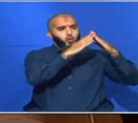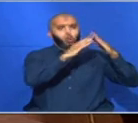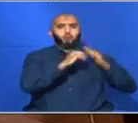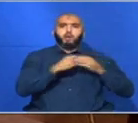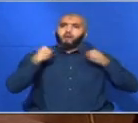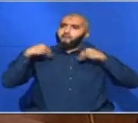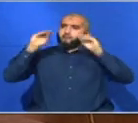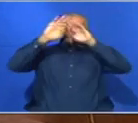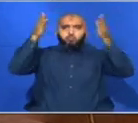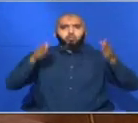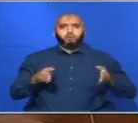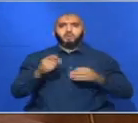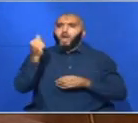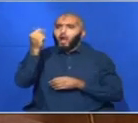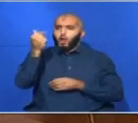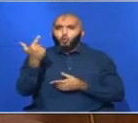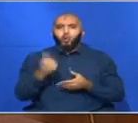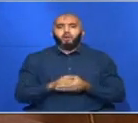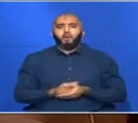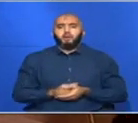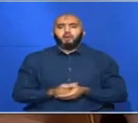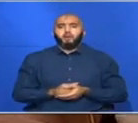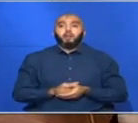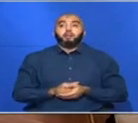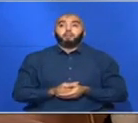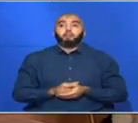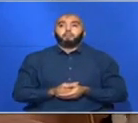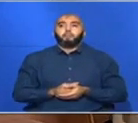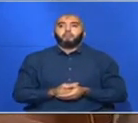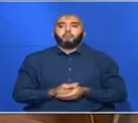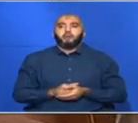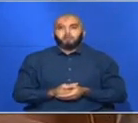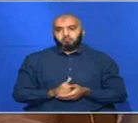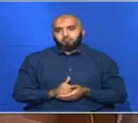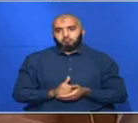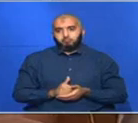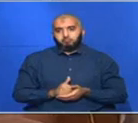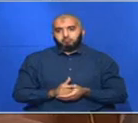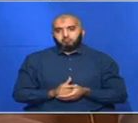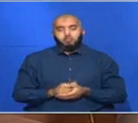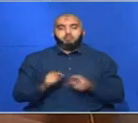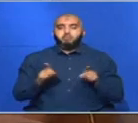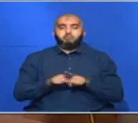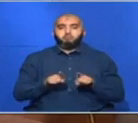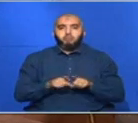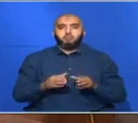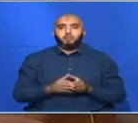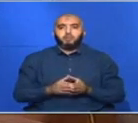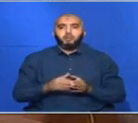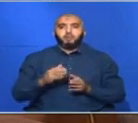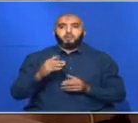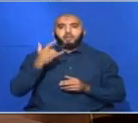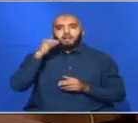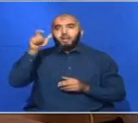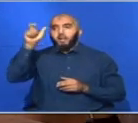والاموال النقديه والحتى الحقوق المعنويه كان يكون الانسان مؤلف او